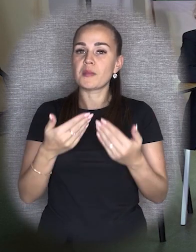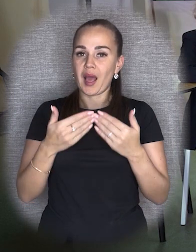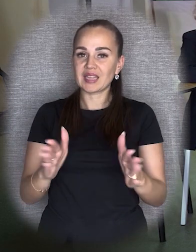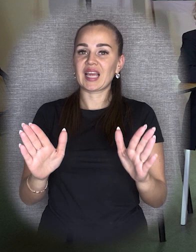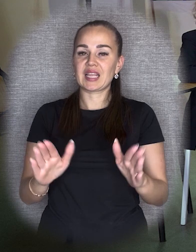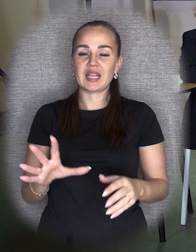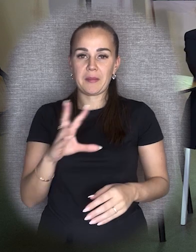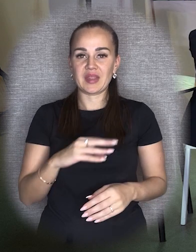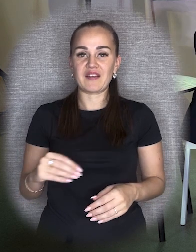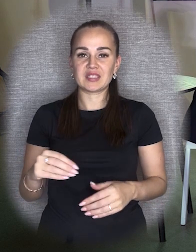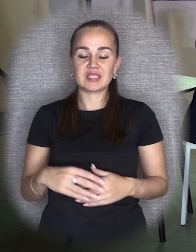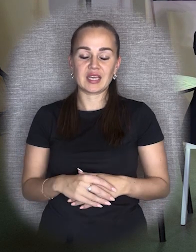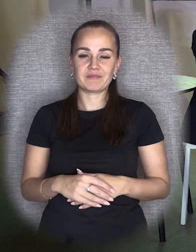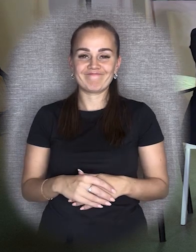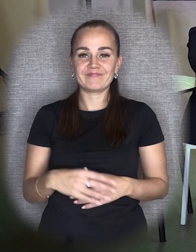многом открытием.